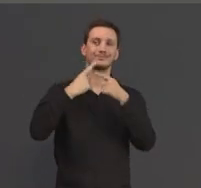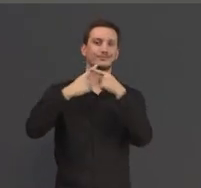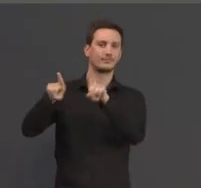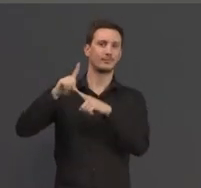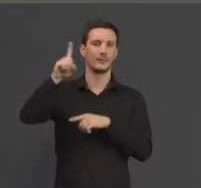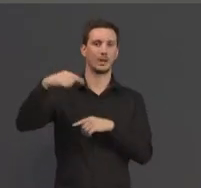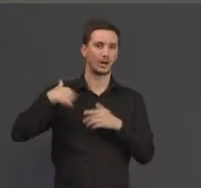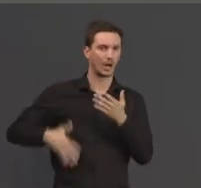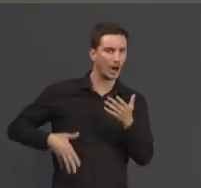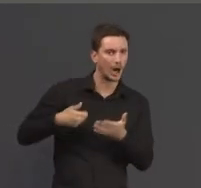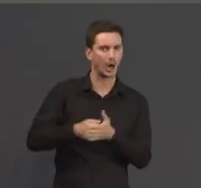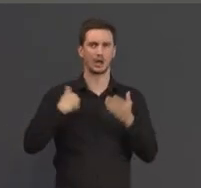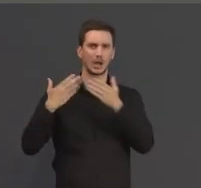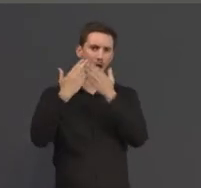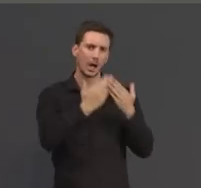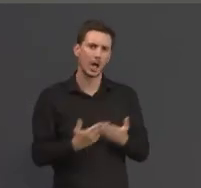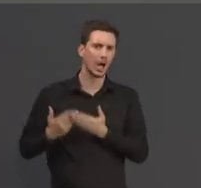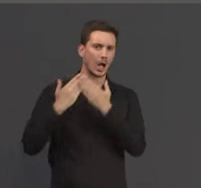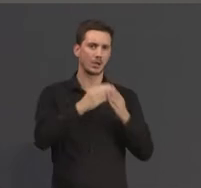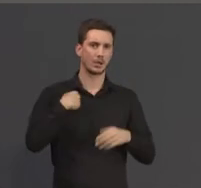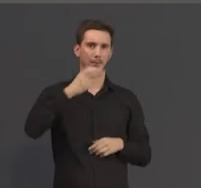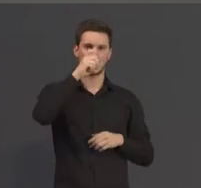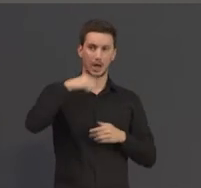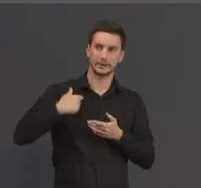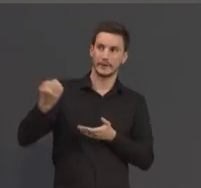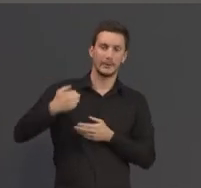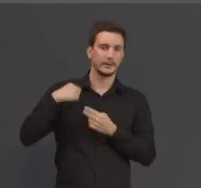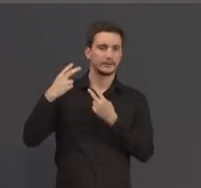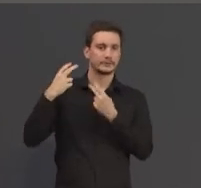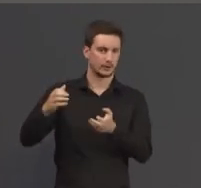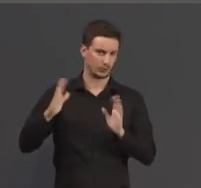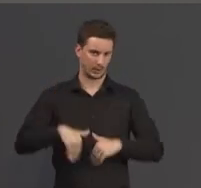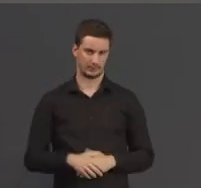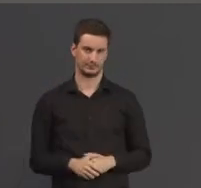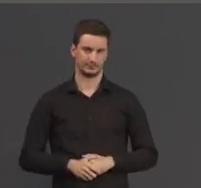d'endeutar i pagar pels estudis durant els propers 20 anys.